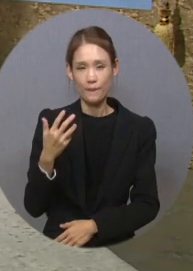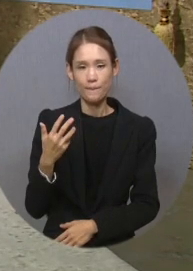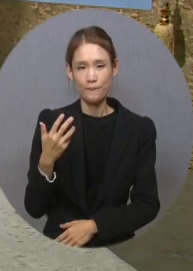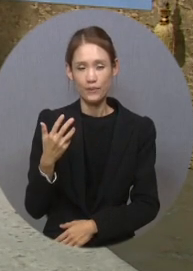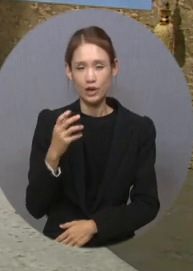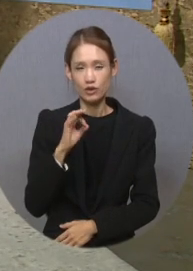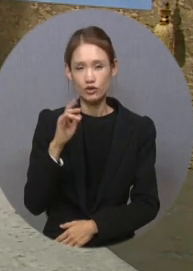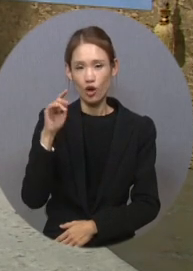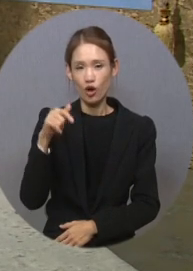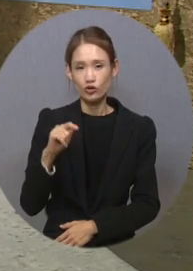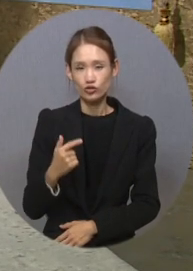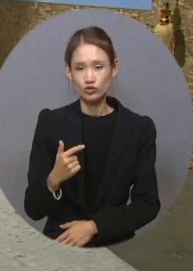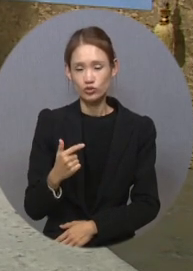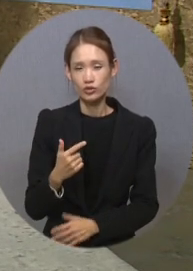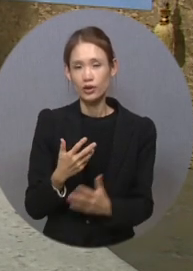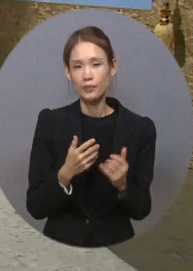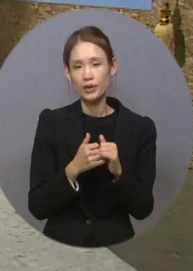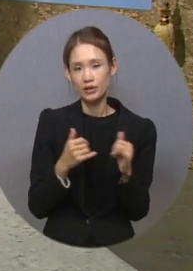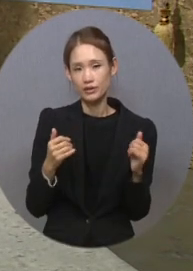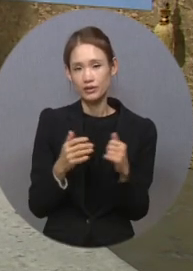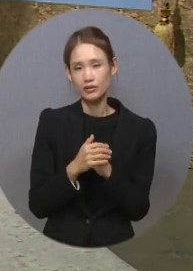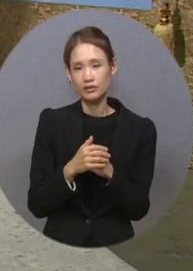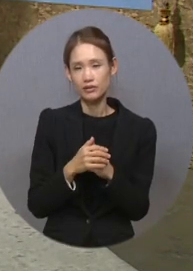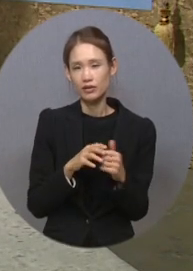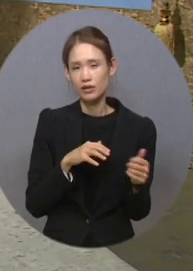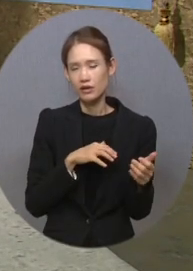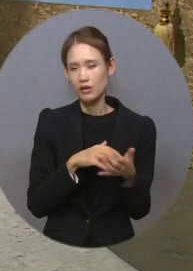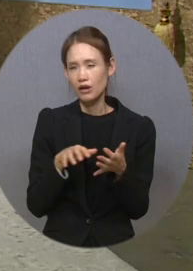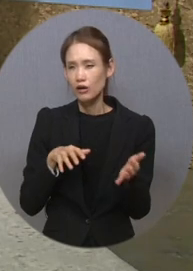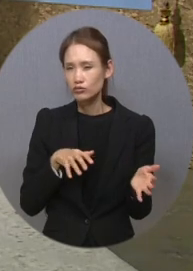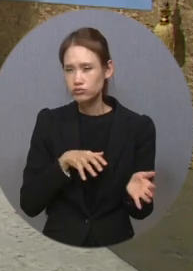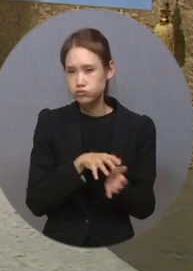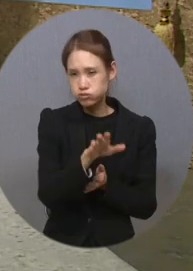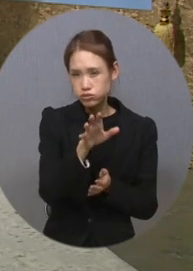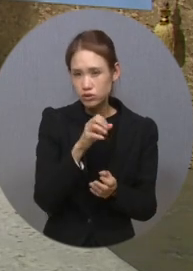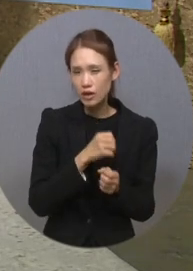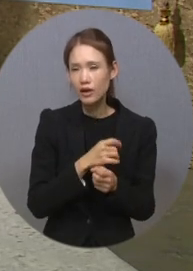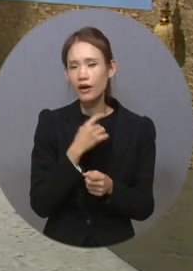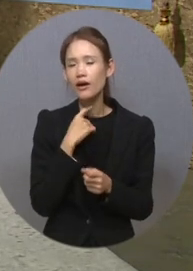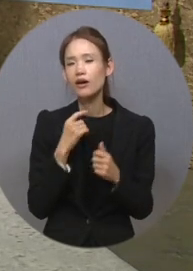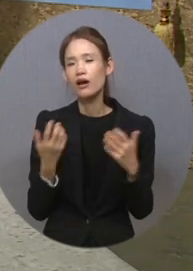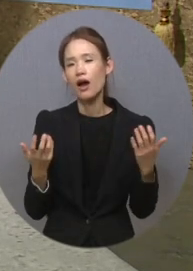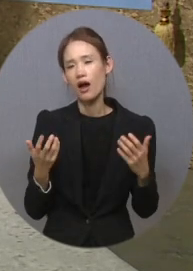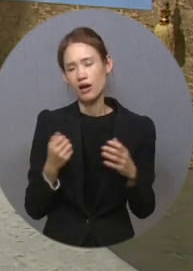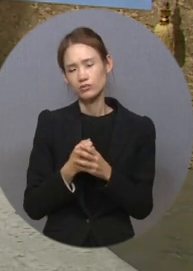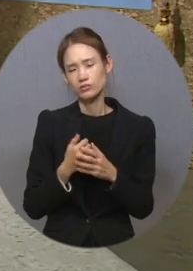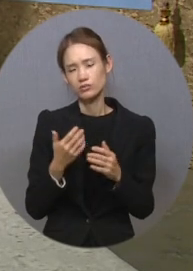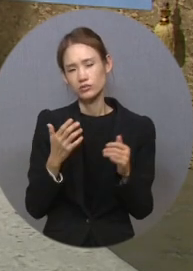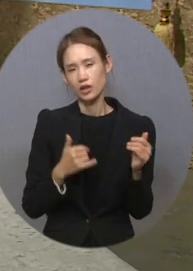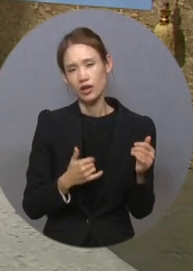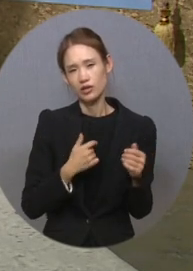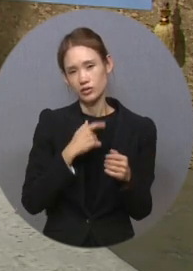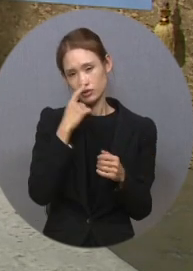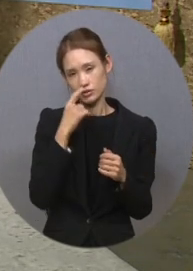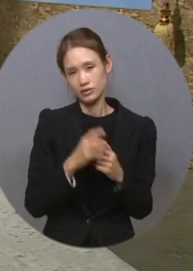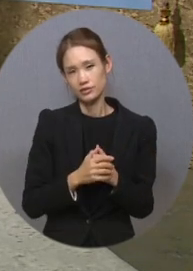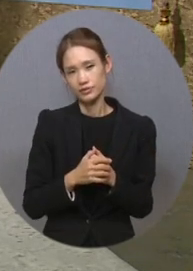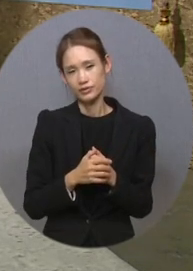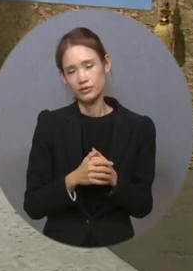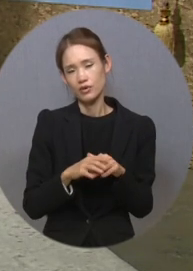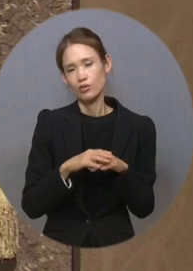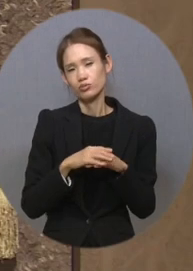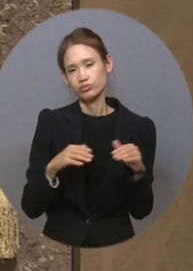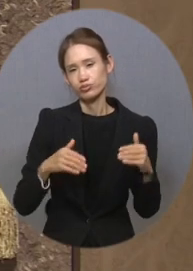여순 사건 예. 하는 많은 양민이 학살된 우리 시민들이 학살된 그 가슴 아픈 사건이 있습니다. 네. 그걸 풀어야